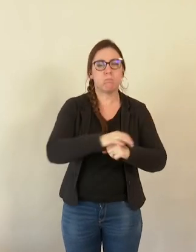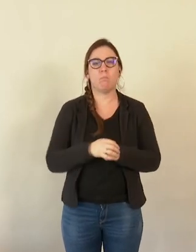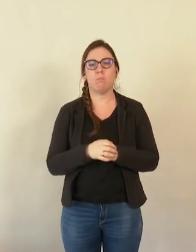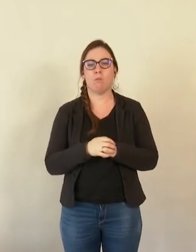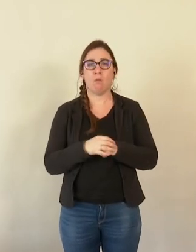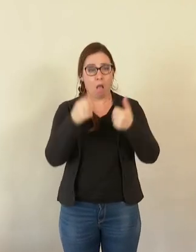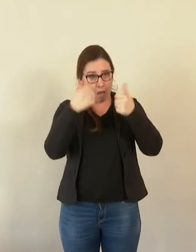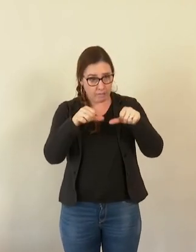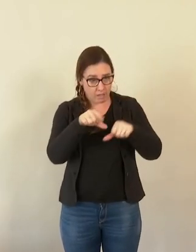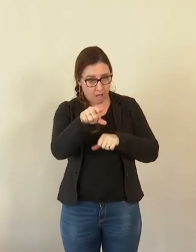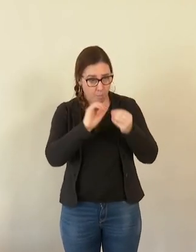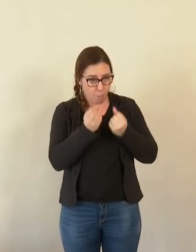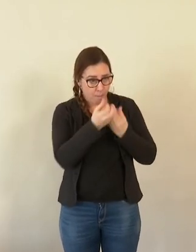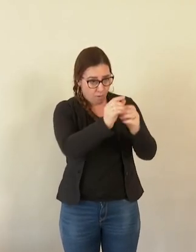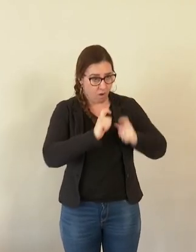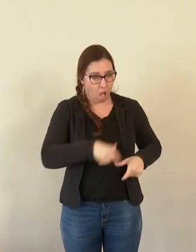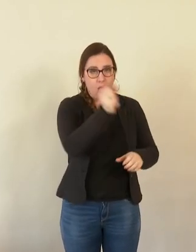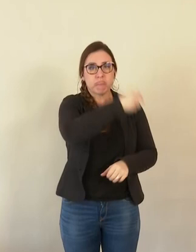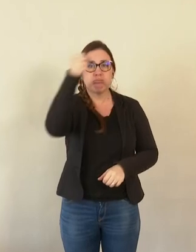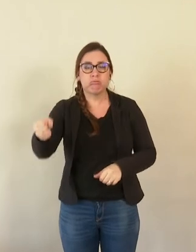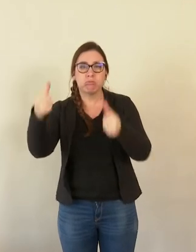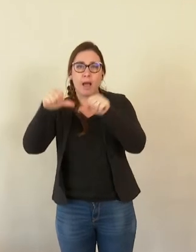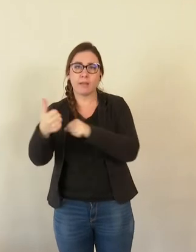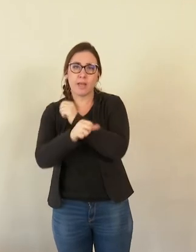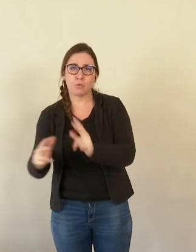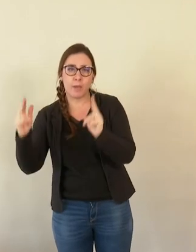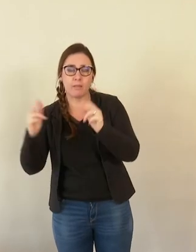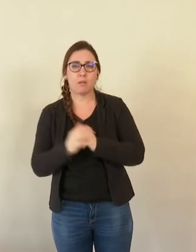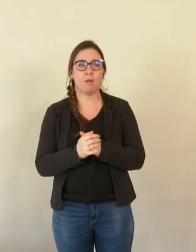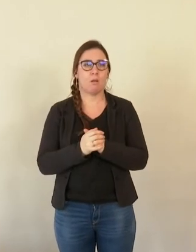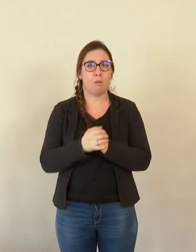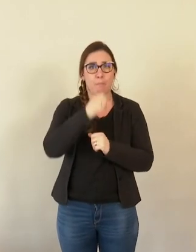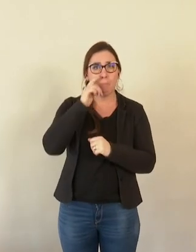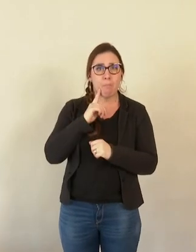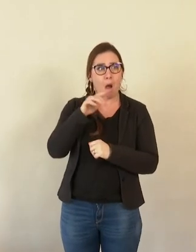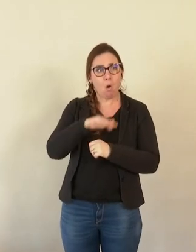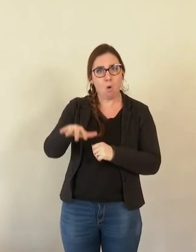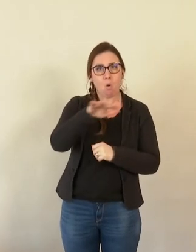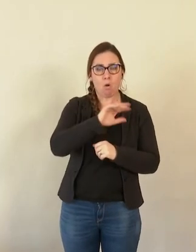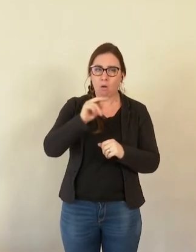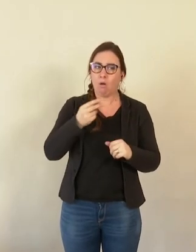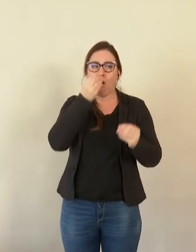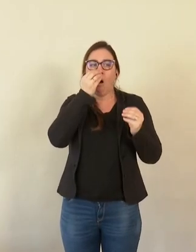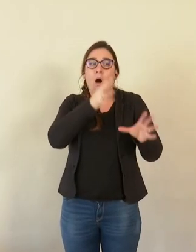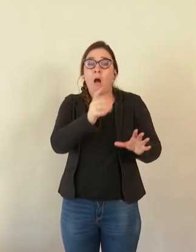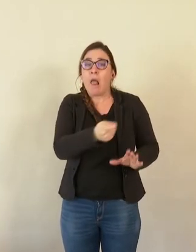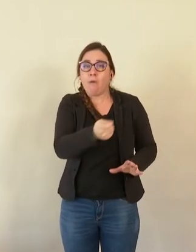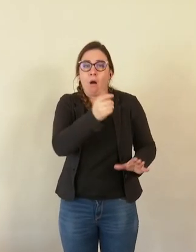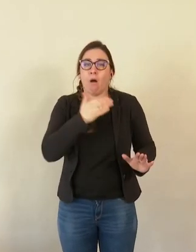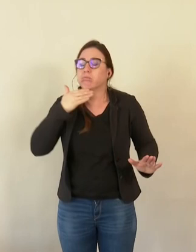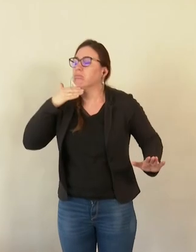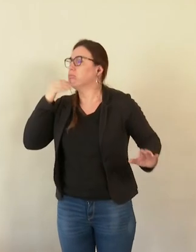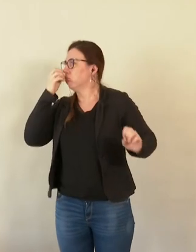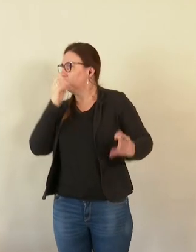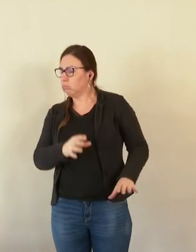internat pour ceux qui généreraient des troubles les parents étant de même présumé démissionnaire généralisation